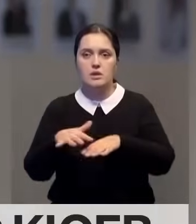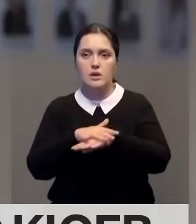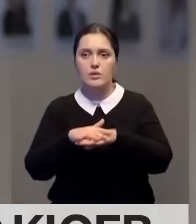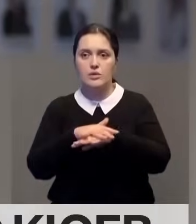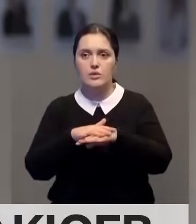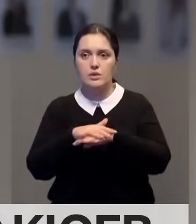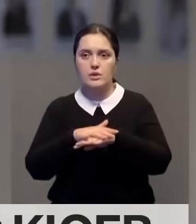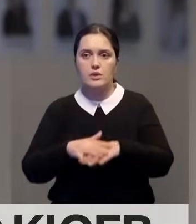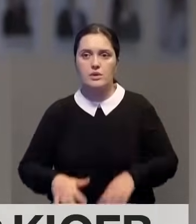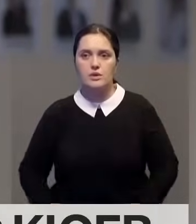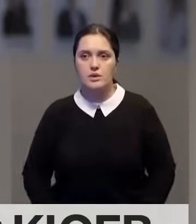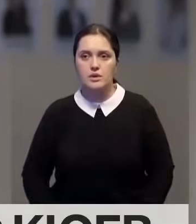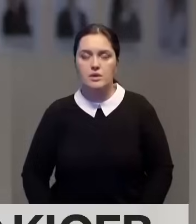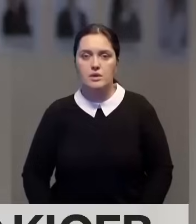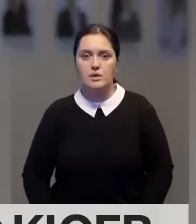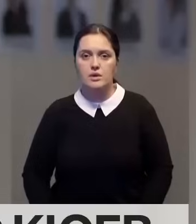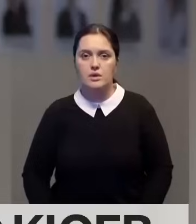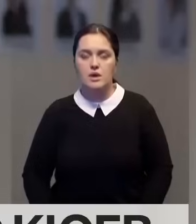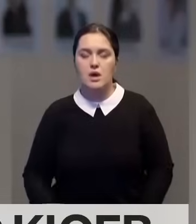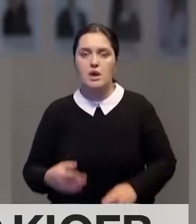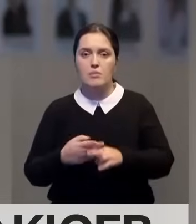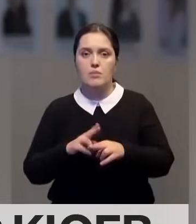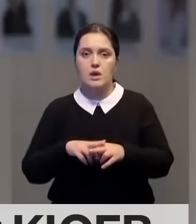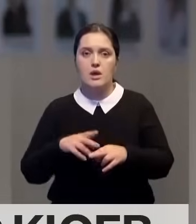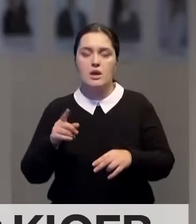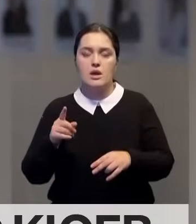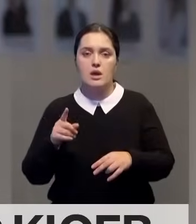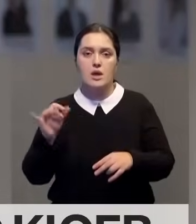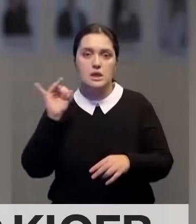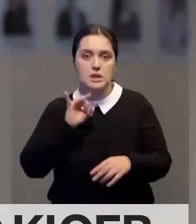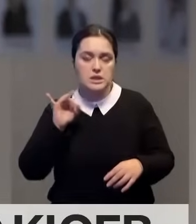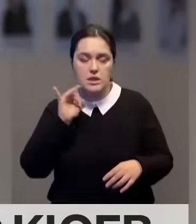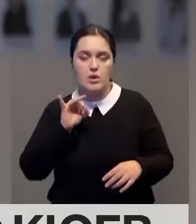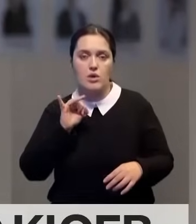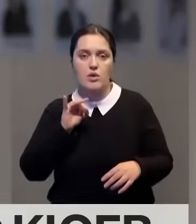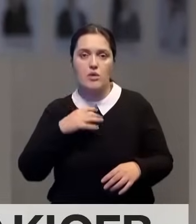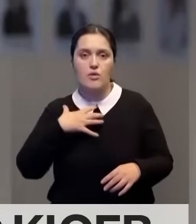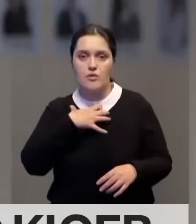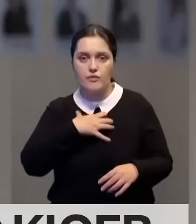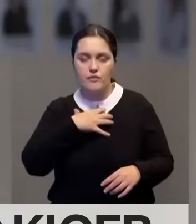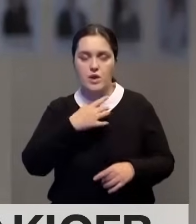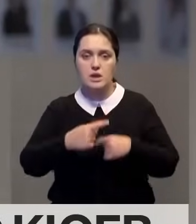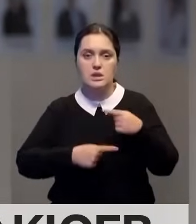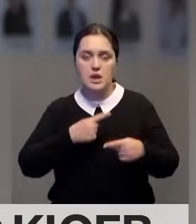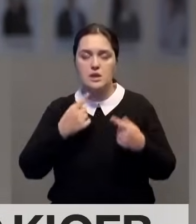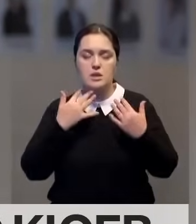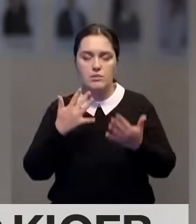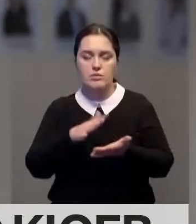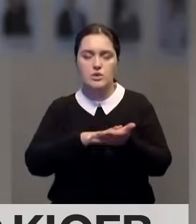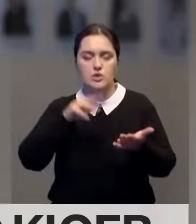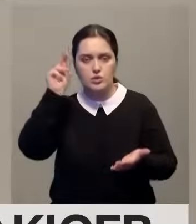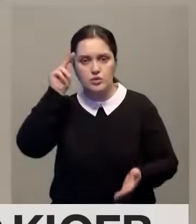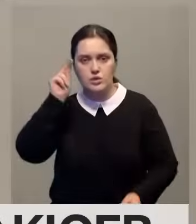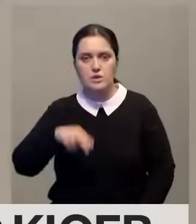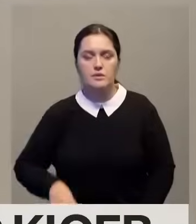предков. Кетбука в числе тех людей, которые оставили в истории значимый след. Его наследие требует дальнейшего